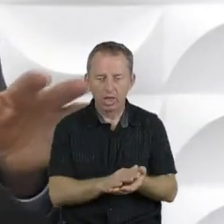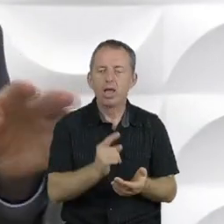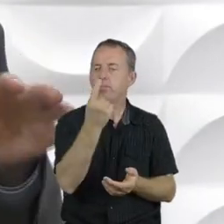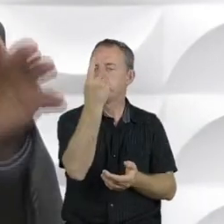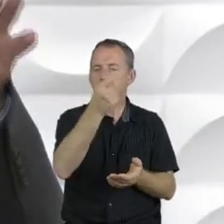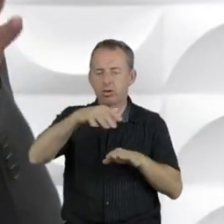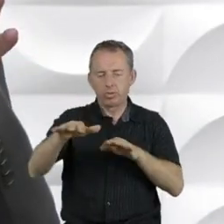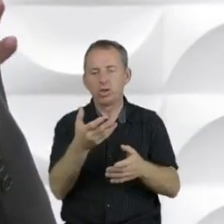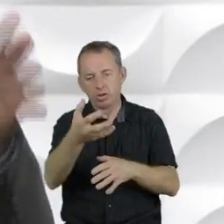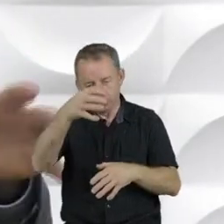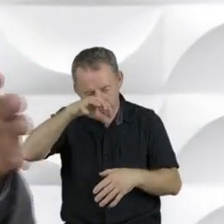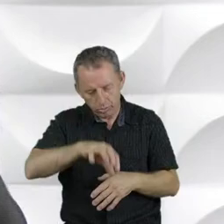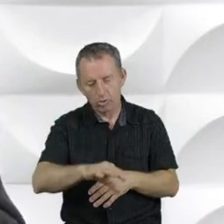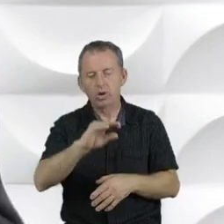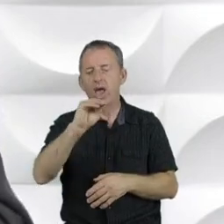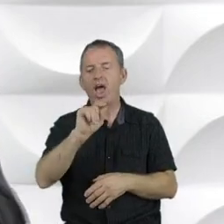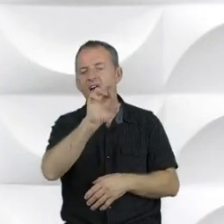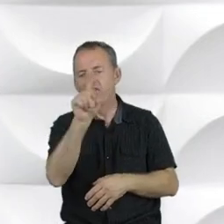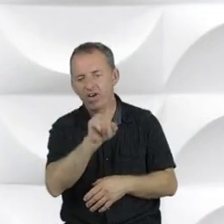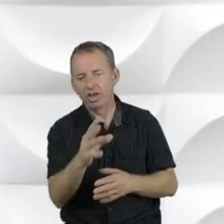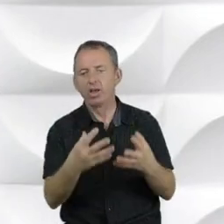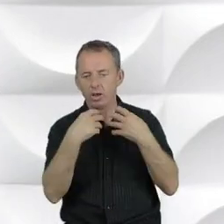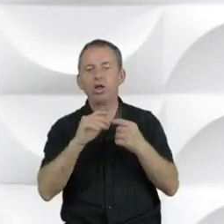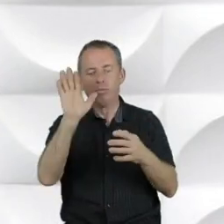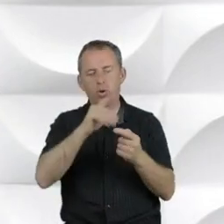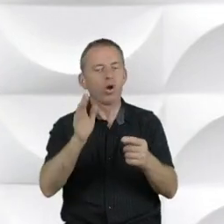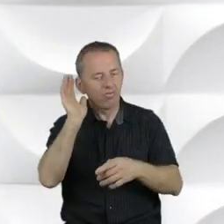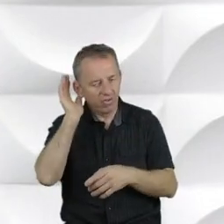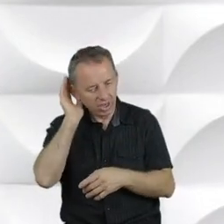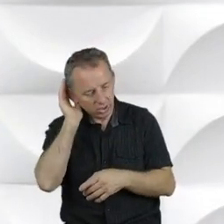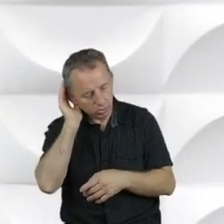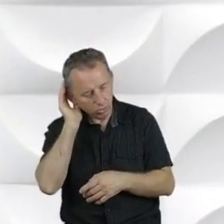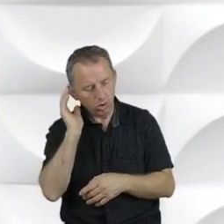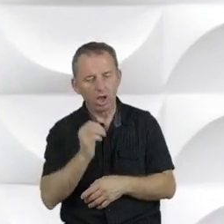pierwszym miejscu zbór efeski. Bóg wysłuchał,